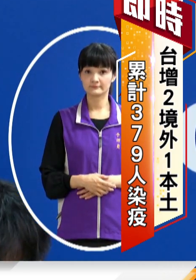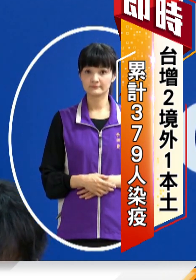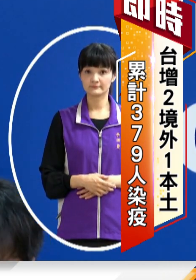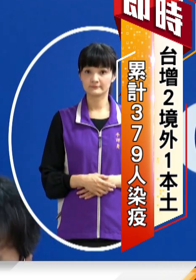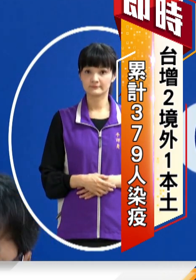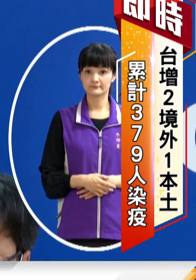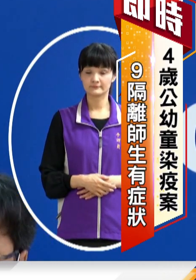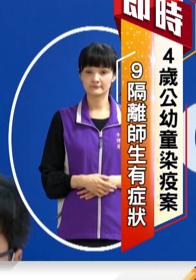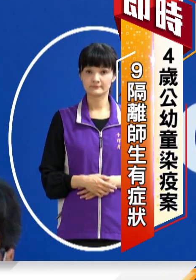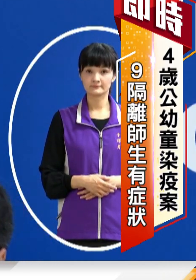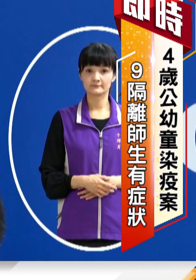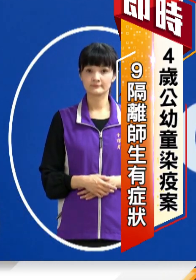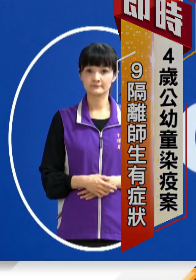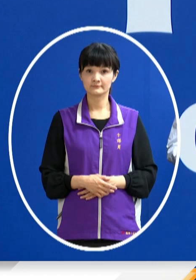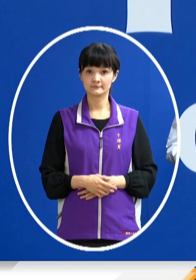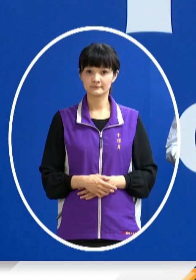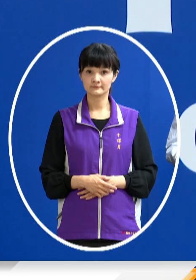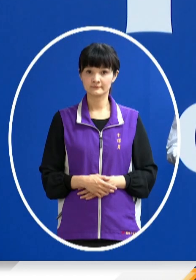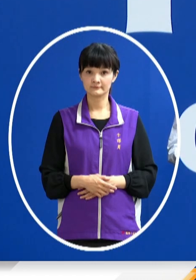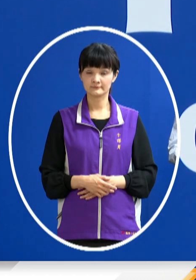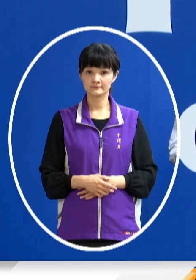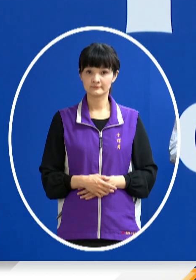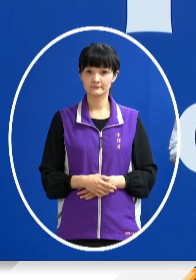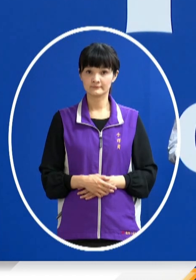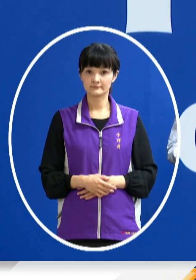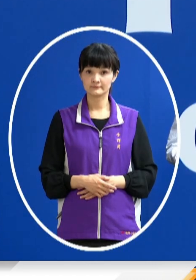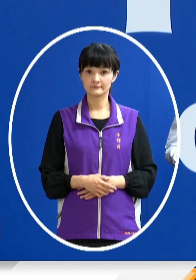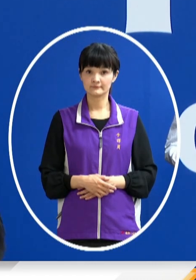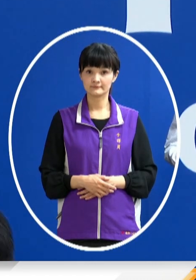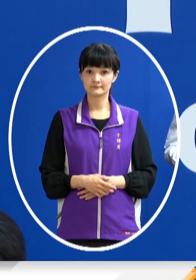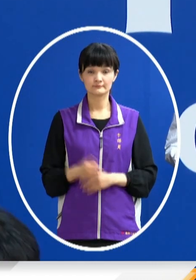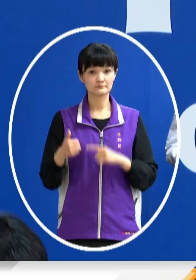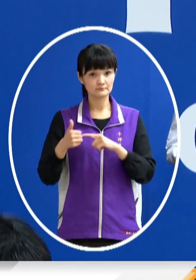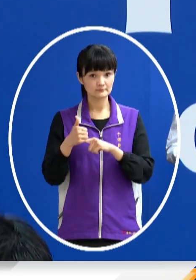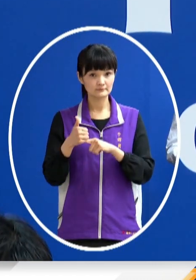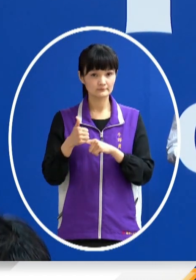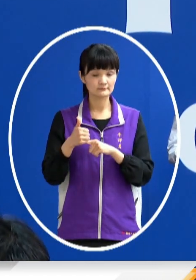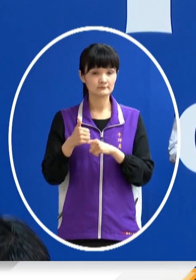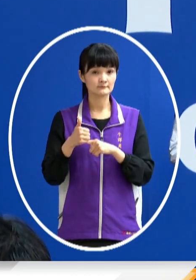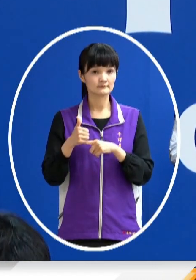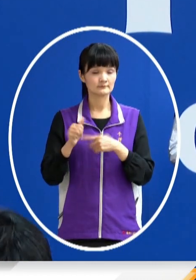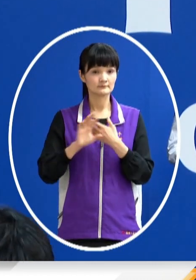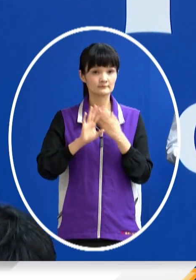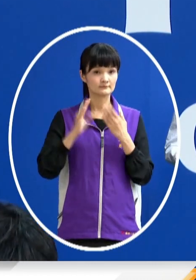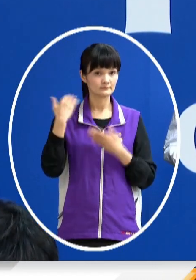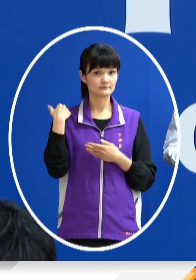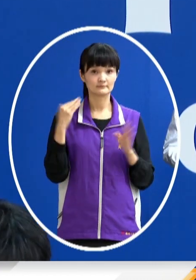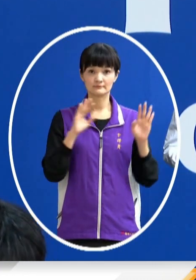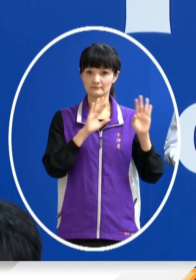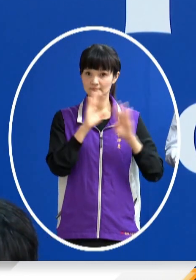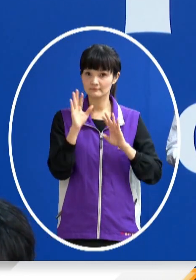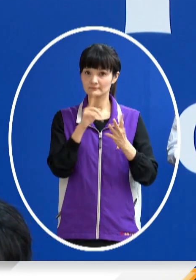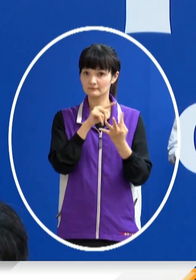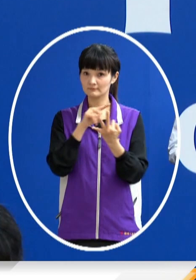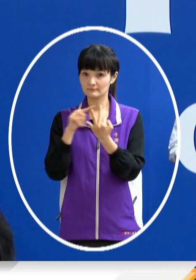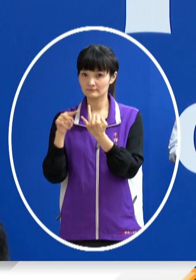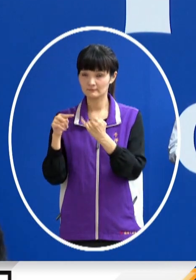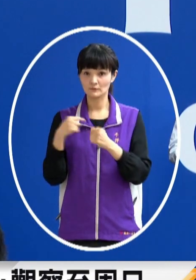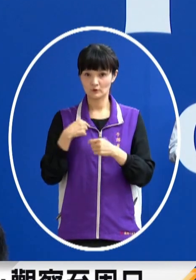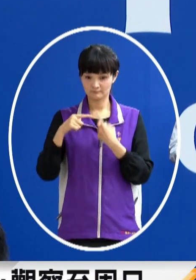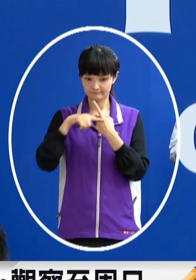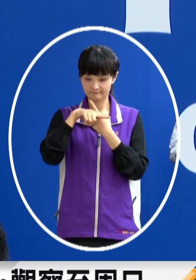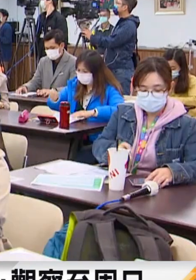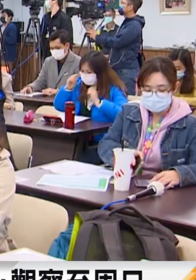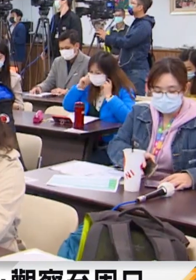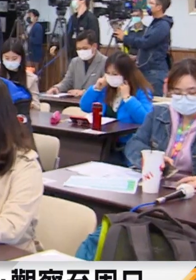那所以有关他的这个可能暴露史，我们还在做进一步的一个了解当中呢。 强